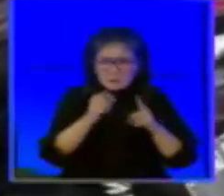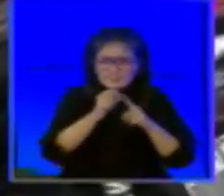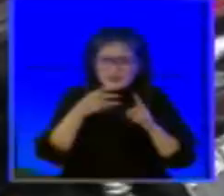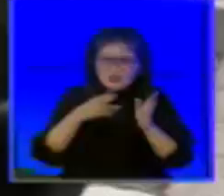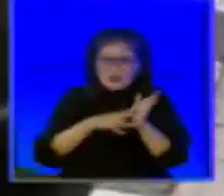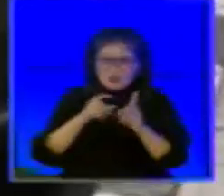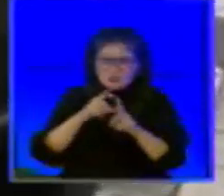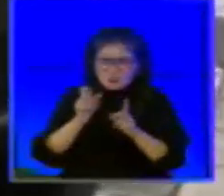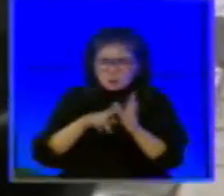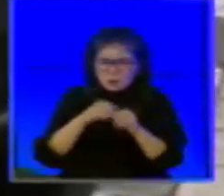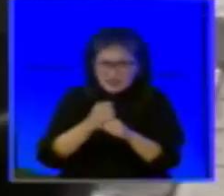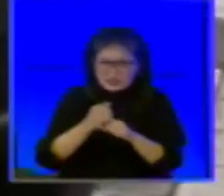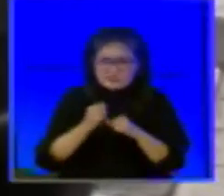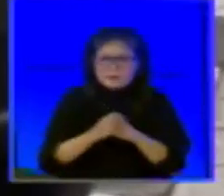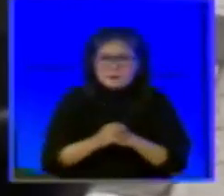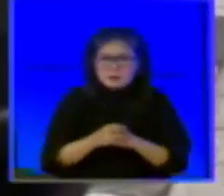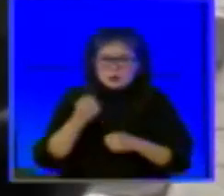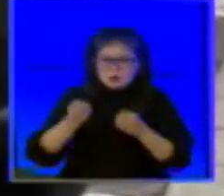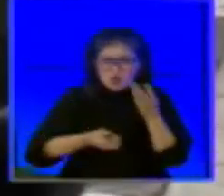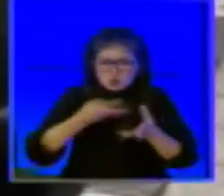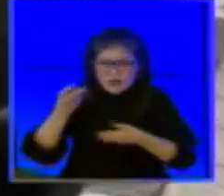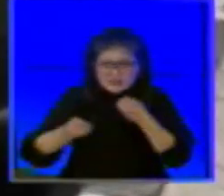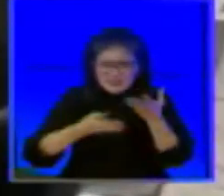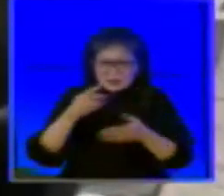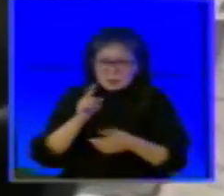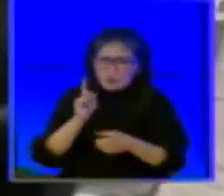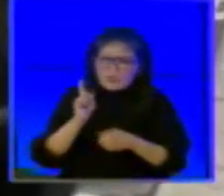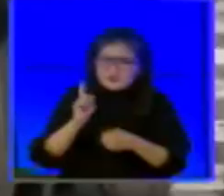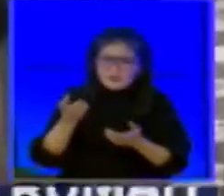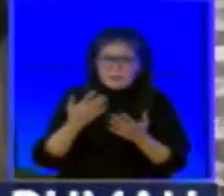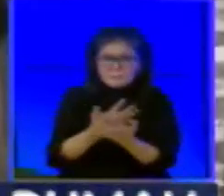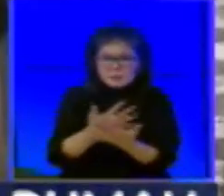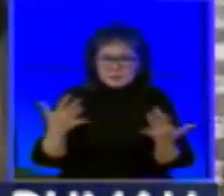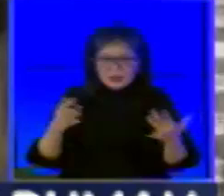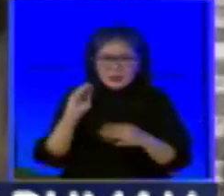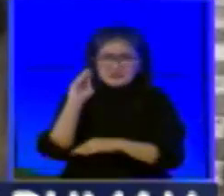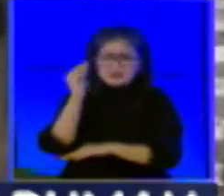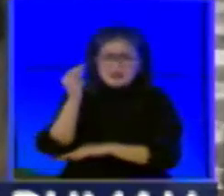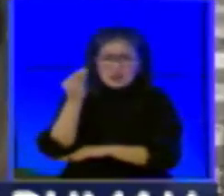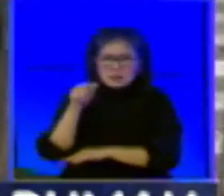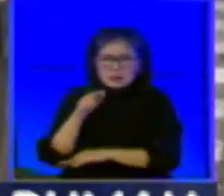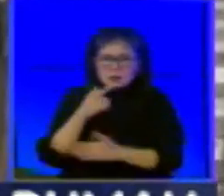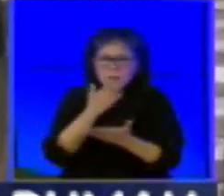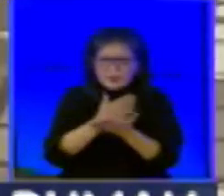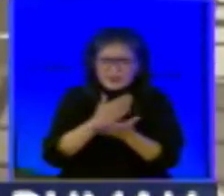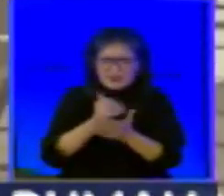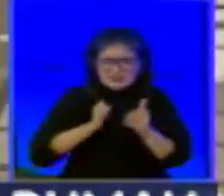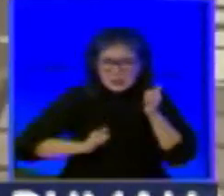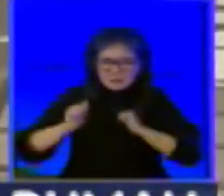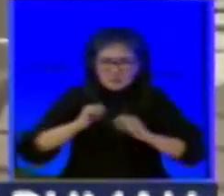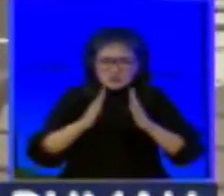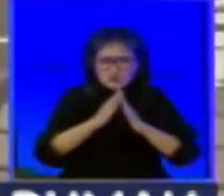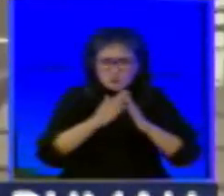Timur. Sosialisasi dilakukan agar para warga ibu kota dapat membatasi aktivitas mereka di luar rumah di